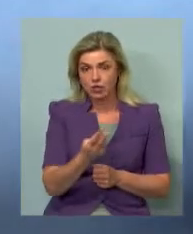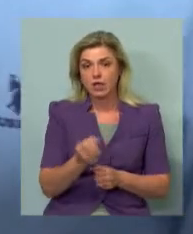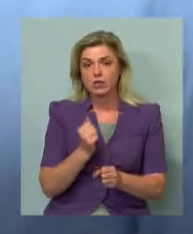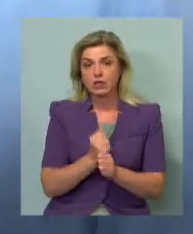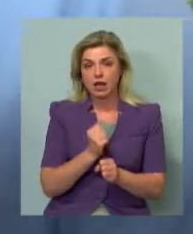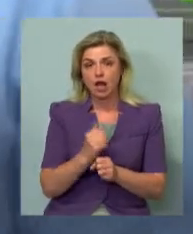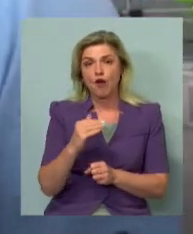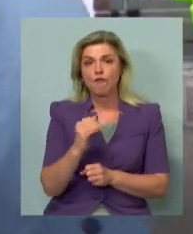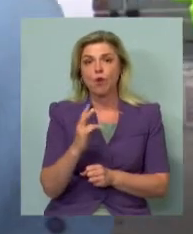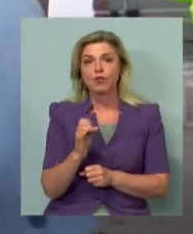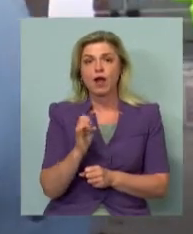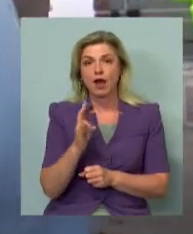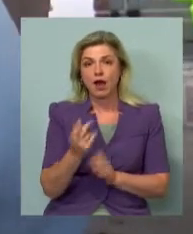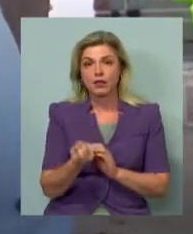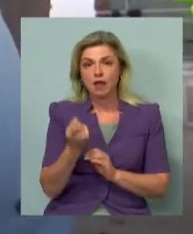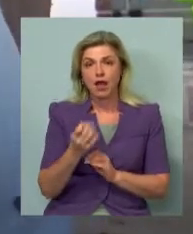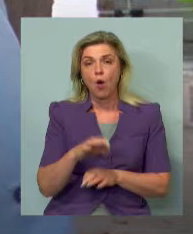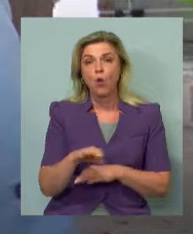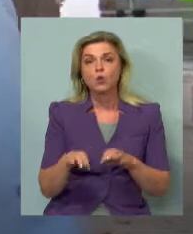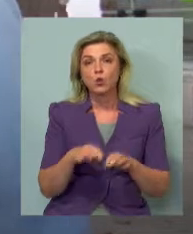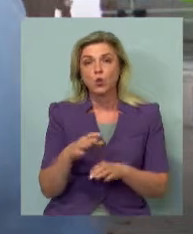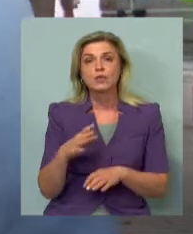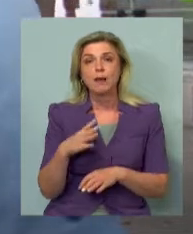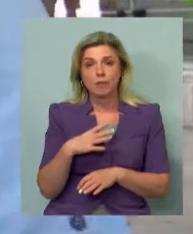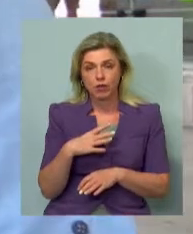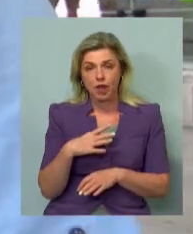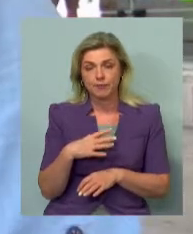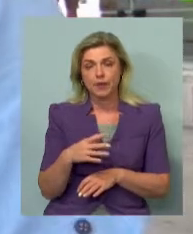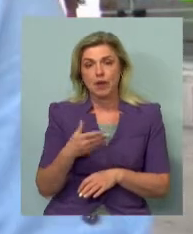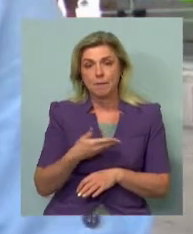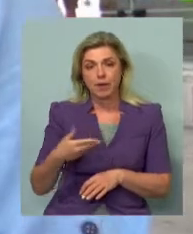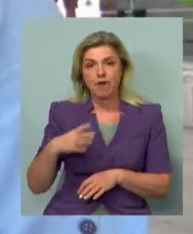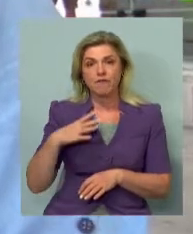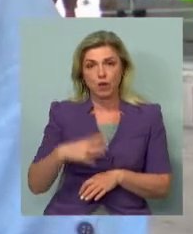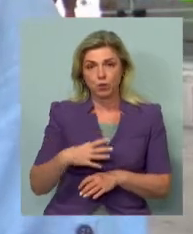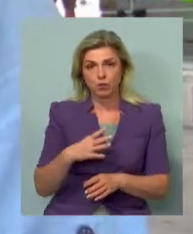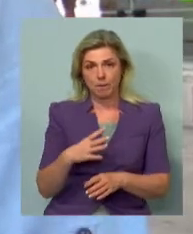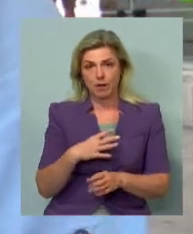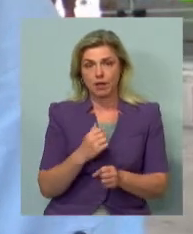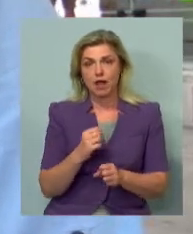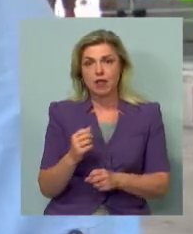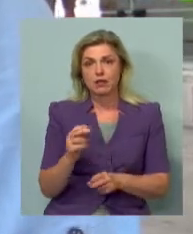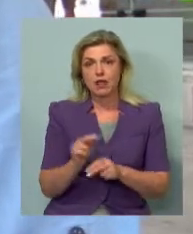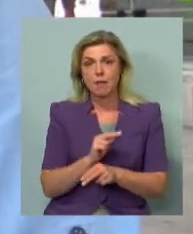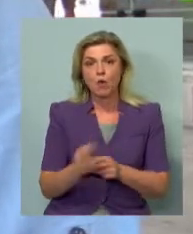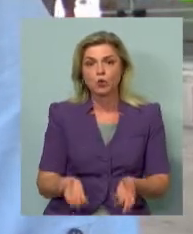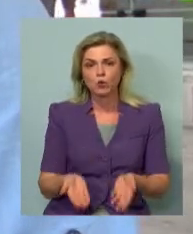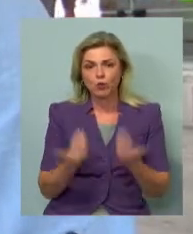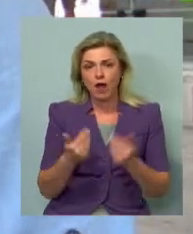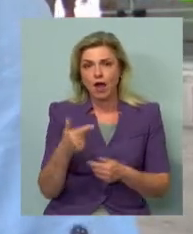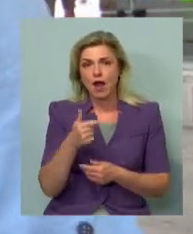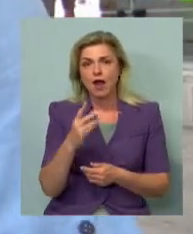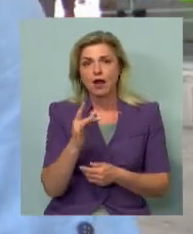фонтан. Сам він був, конструкція була. Ми вимушені були демонтувати гранітну